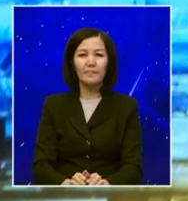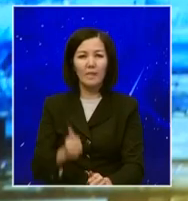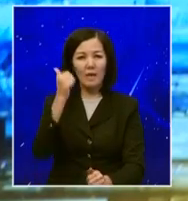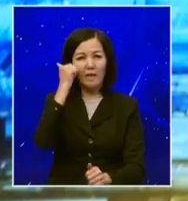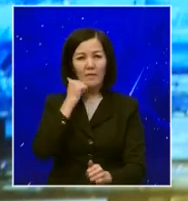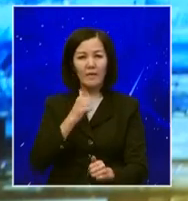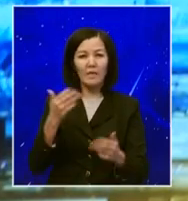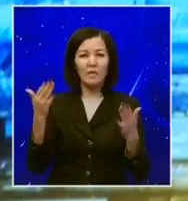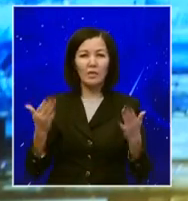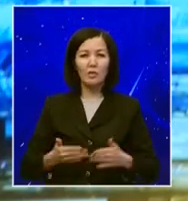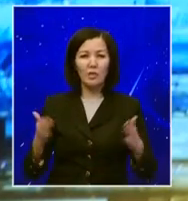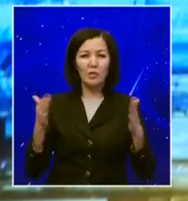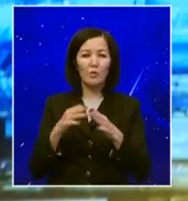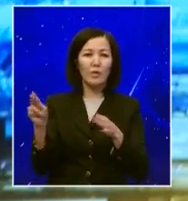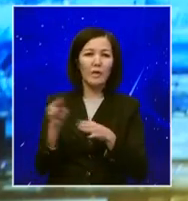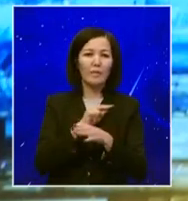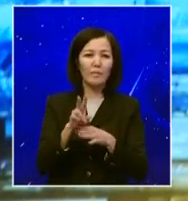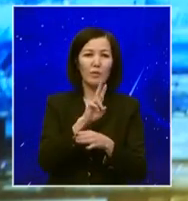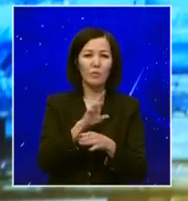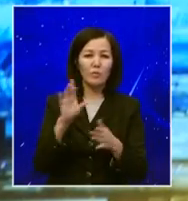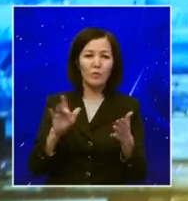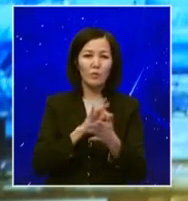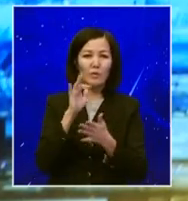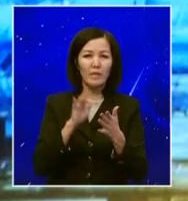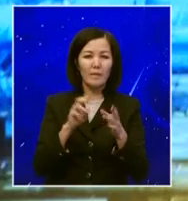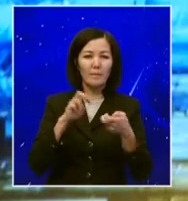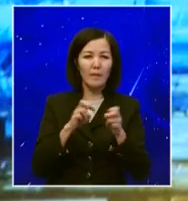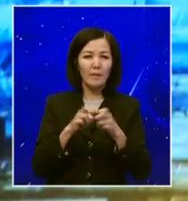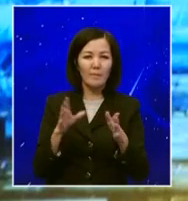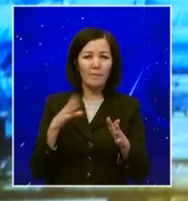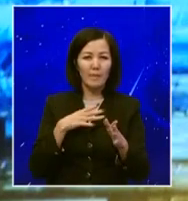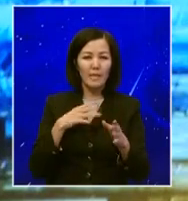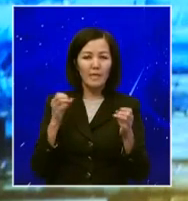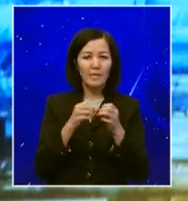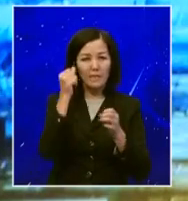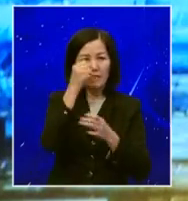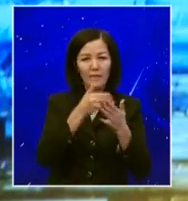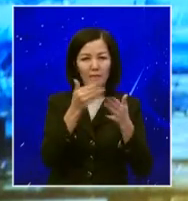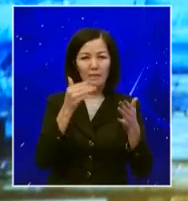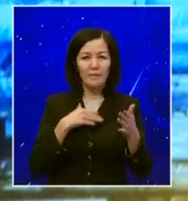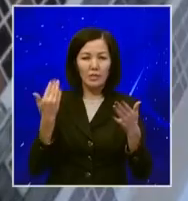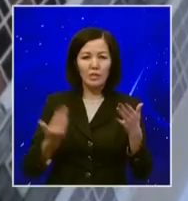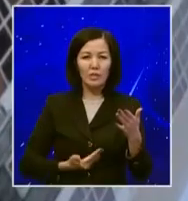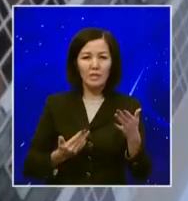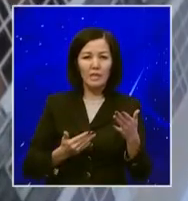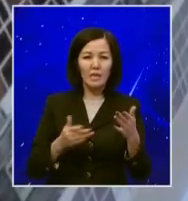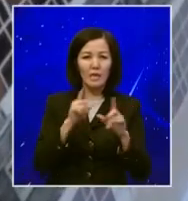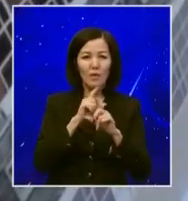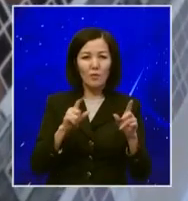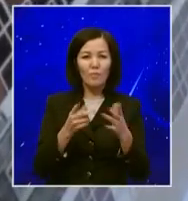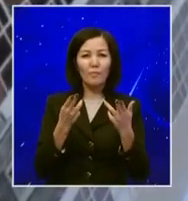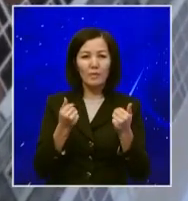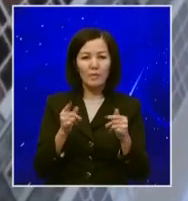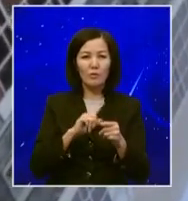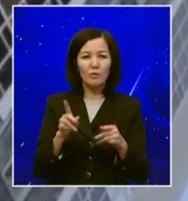Аварийный жилой комплекс отремонтирован в Нур-Султане. Проблемным он признан еще 10 лет назад. Жители комплекса